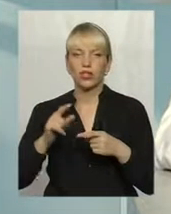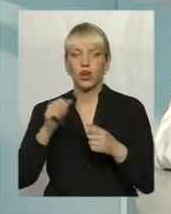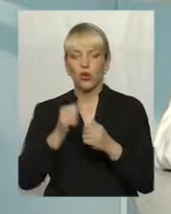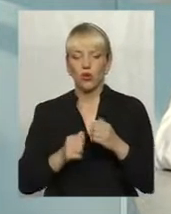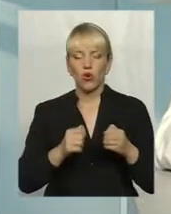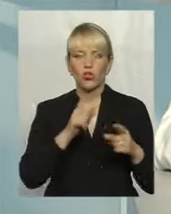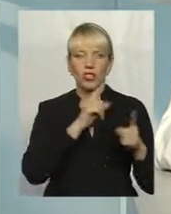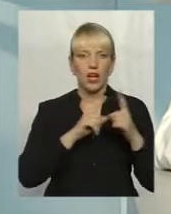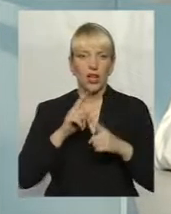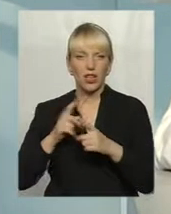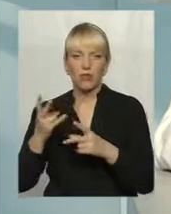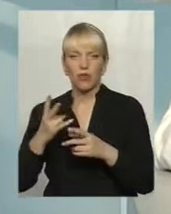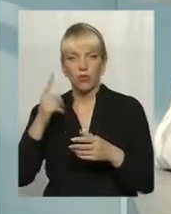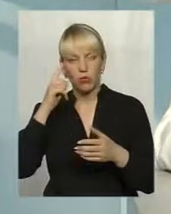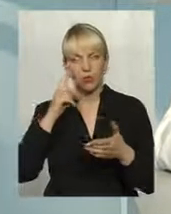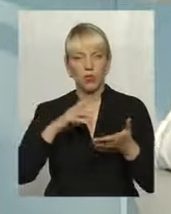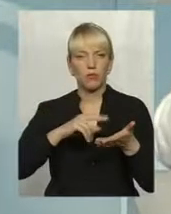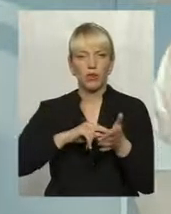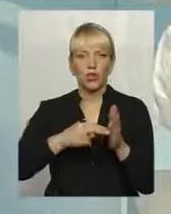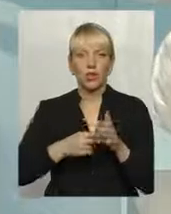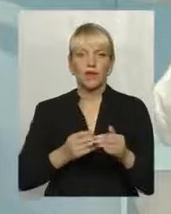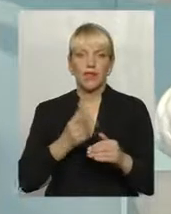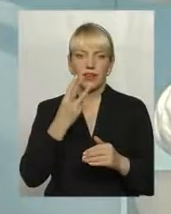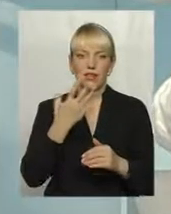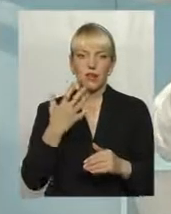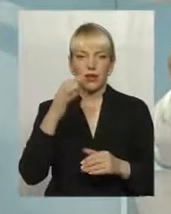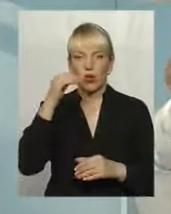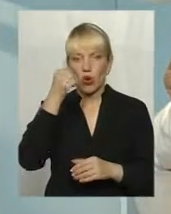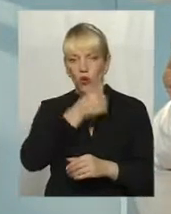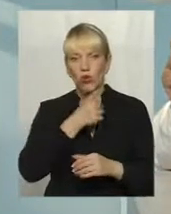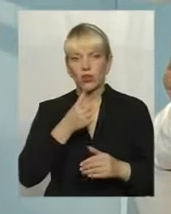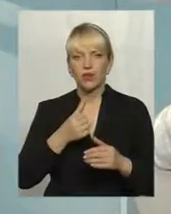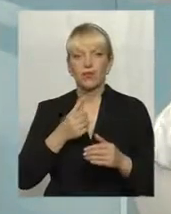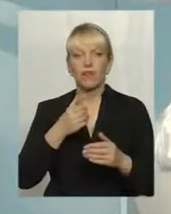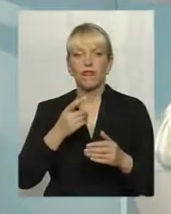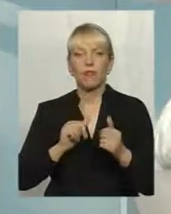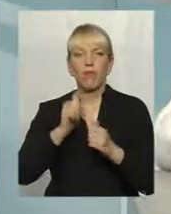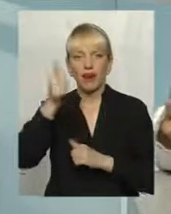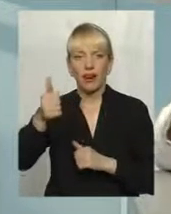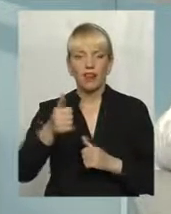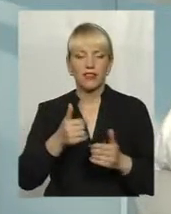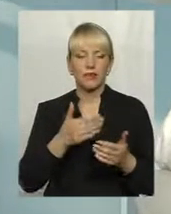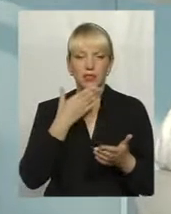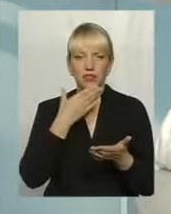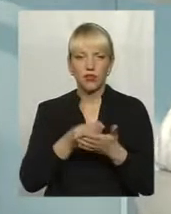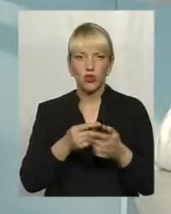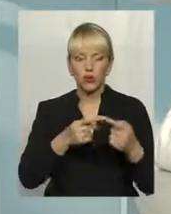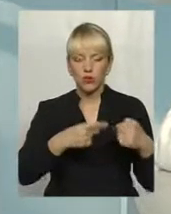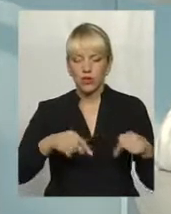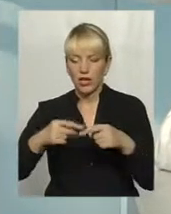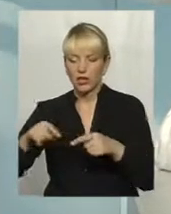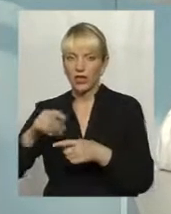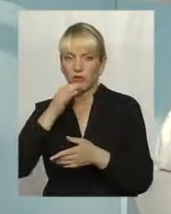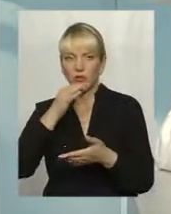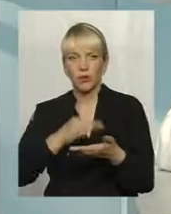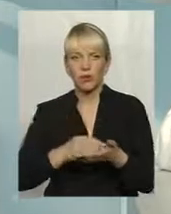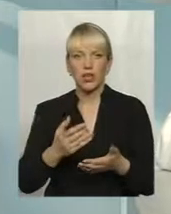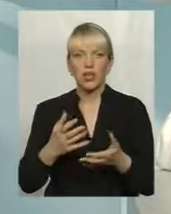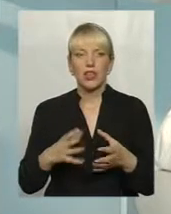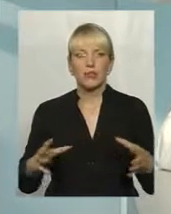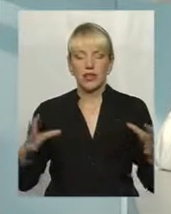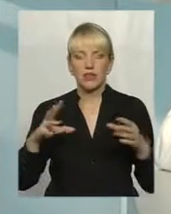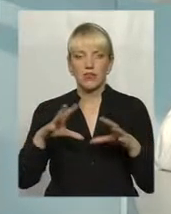напрацювати стратегію розвитку на 35 років вперед у своєму сегменті відповідальності. Ми складаємо все разом і маємо об'єднаний